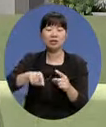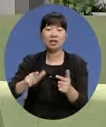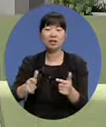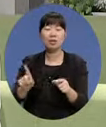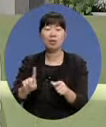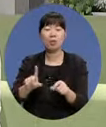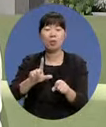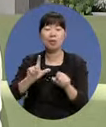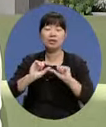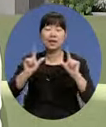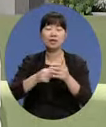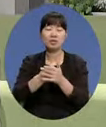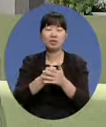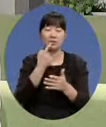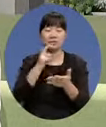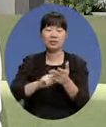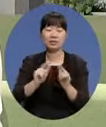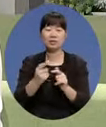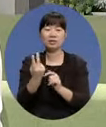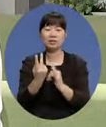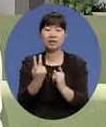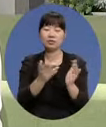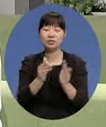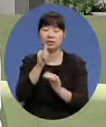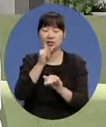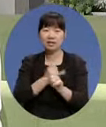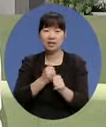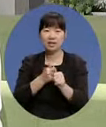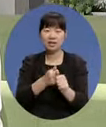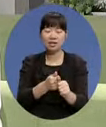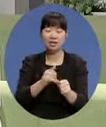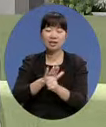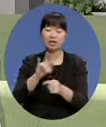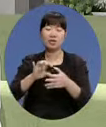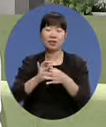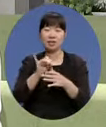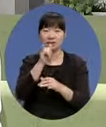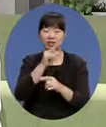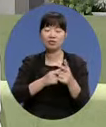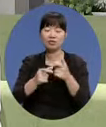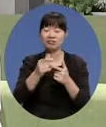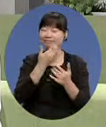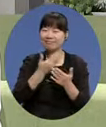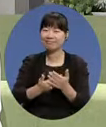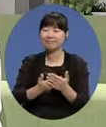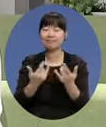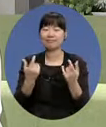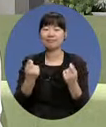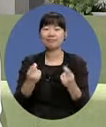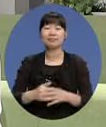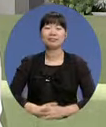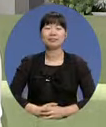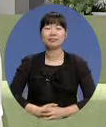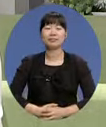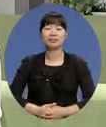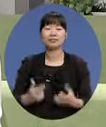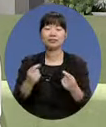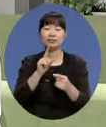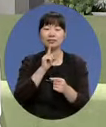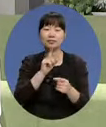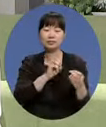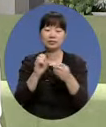뭐라고 정하기는 어렵지만 그 둘이 준비가 되어 있느냐, 그만큼 그 사랑하는 관계이냐가 더 중요하다 이렇게 얘기를 해준 적이 있어요. 그러니까 그렇게 좀